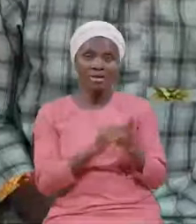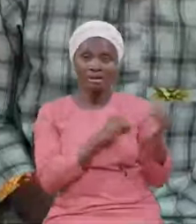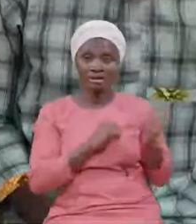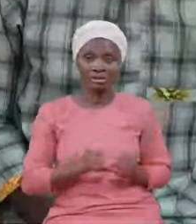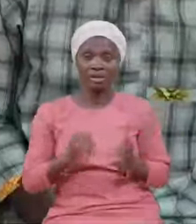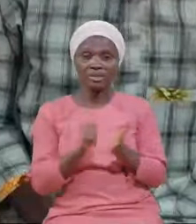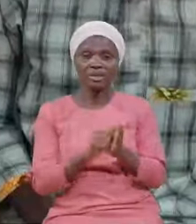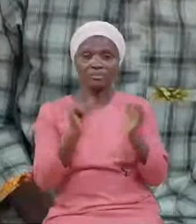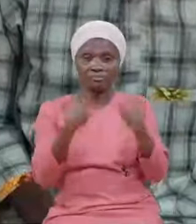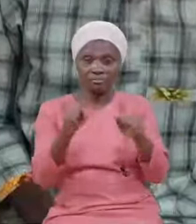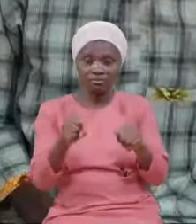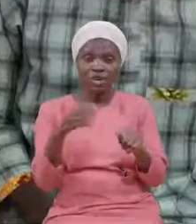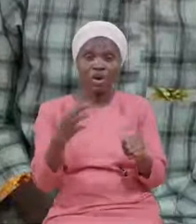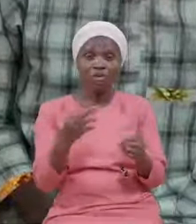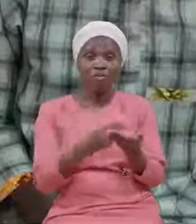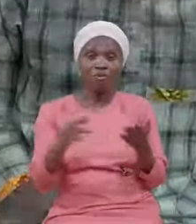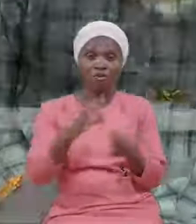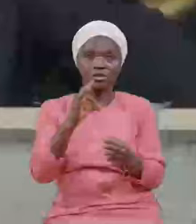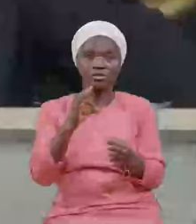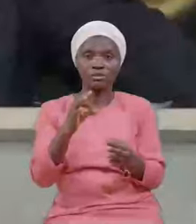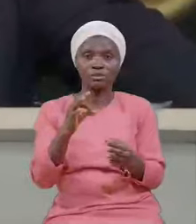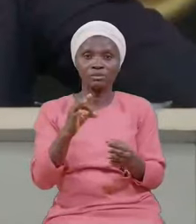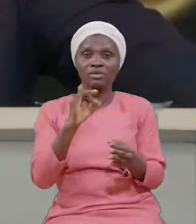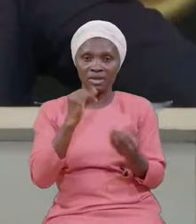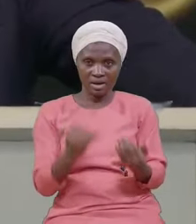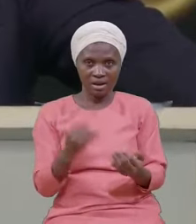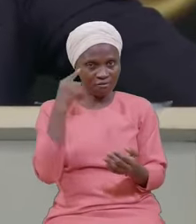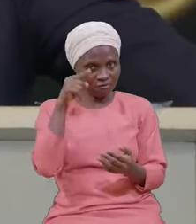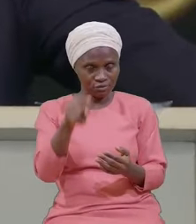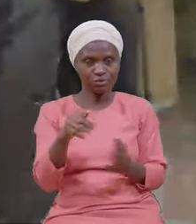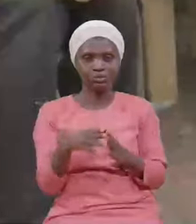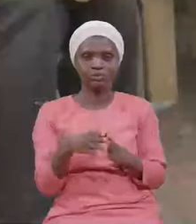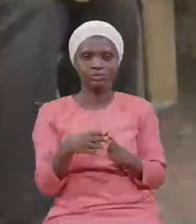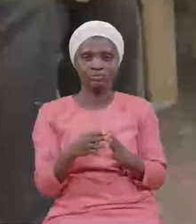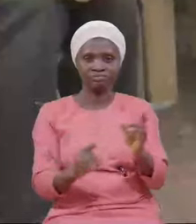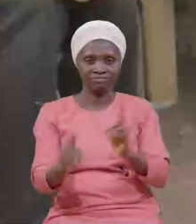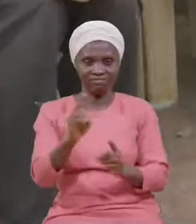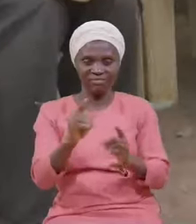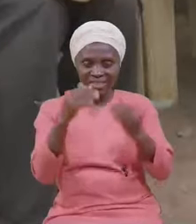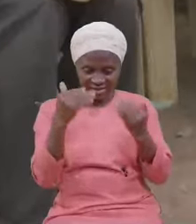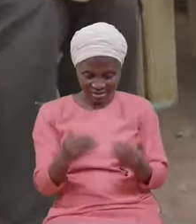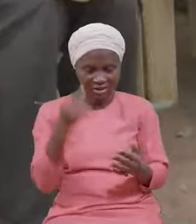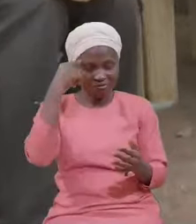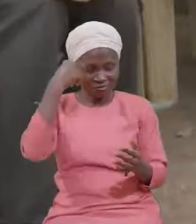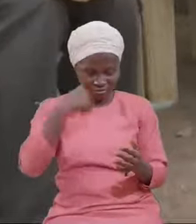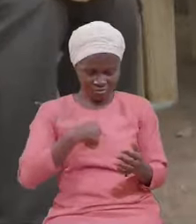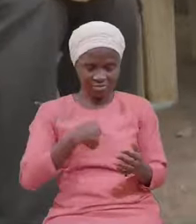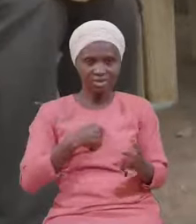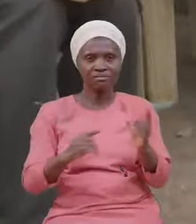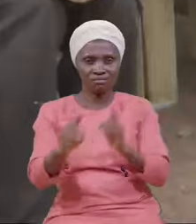cette capacité du Saint-Esprit est pour toi. Je dis, c'est pour moi. C'est maintenant pour